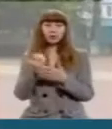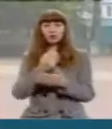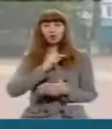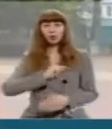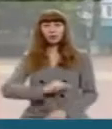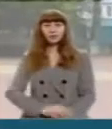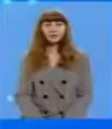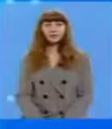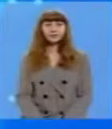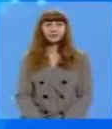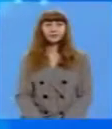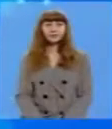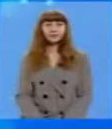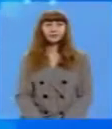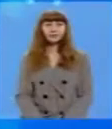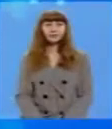Қостанай телеарнасы.